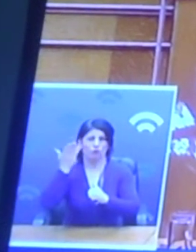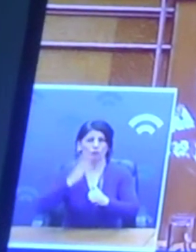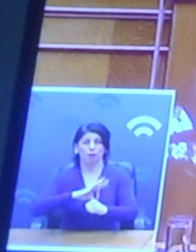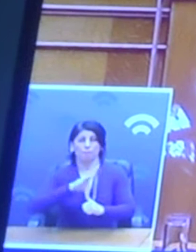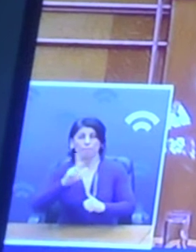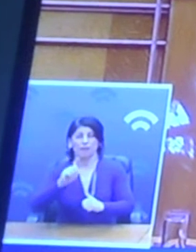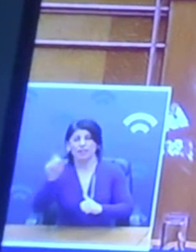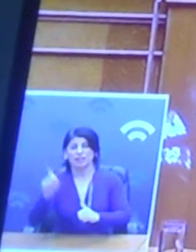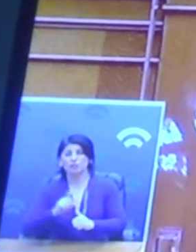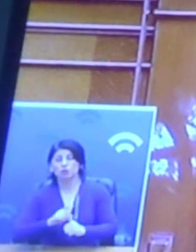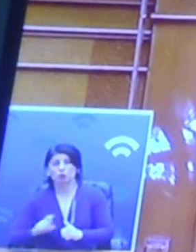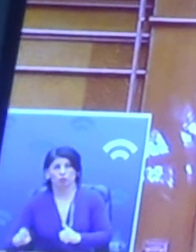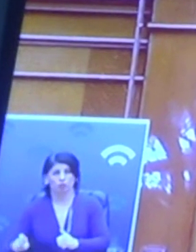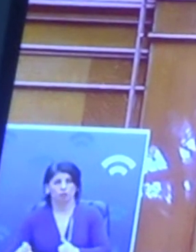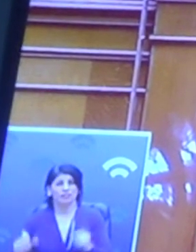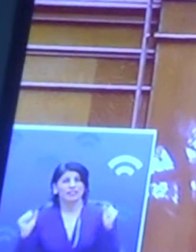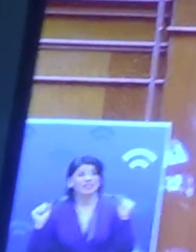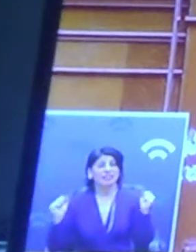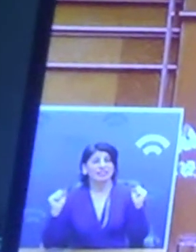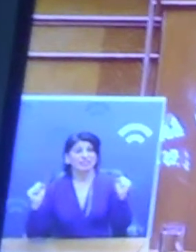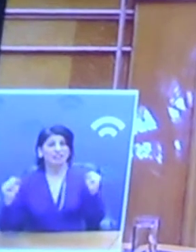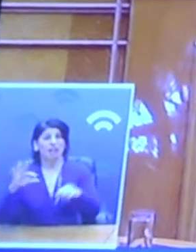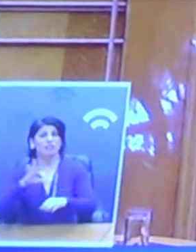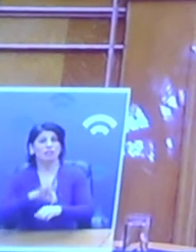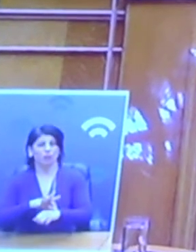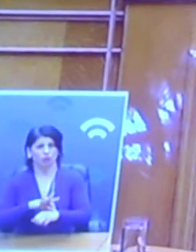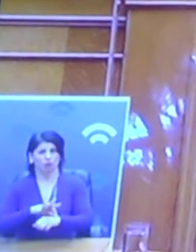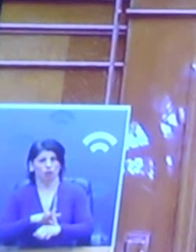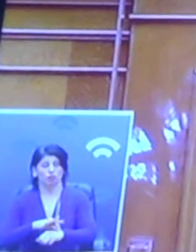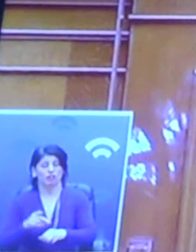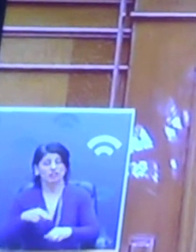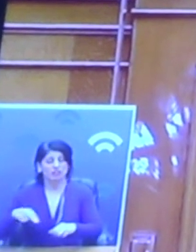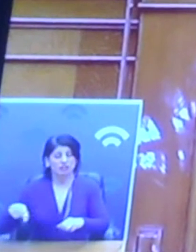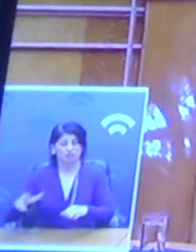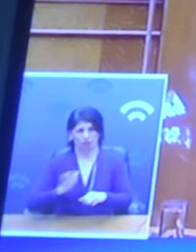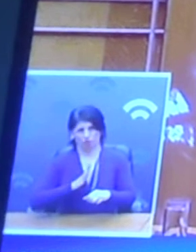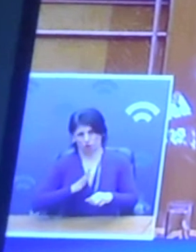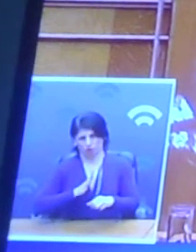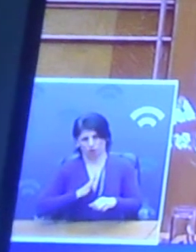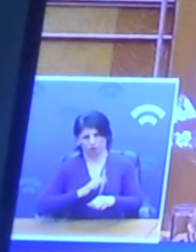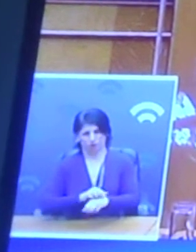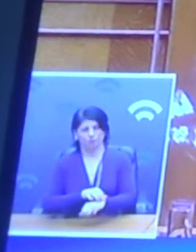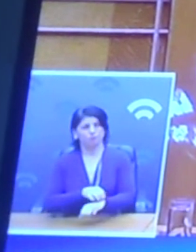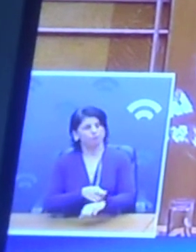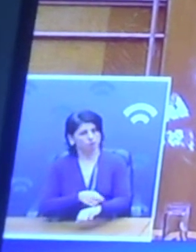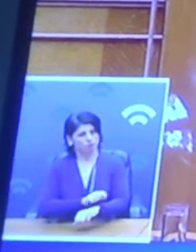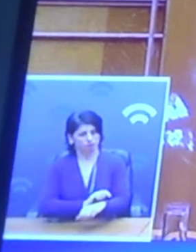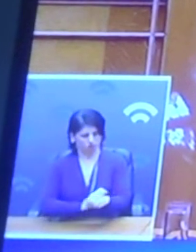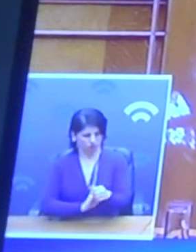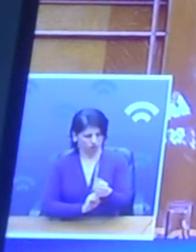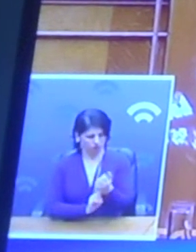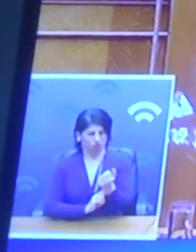τη ζωή και την υγεία ασθενών συνανθρώπων μας, αλλά και υγειονομικών σε αυτές τις